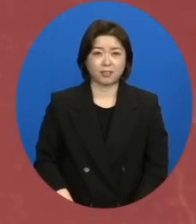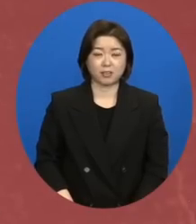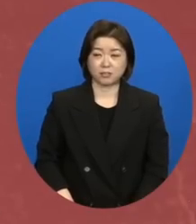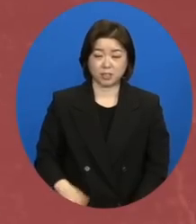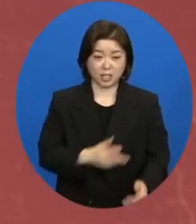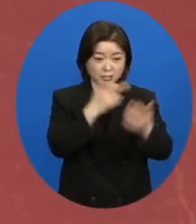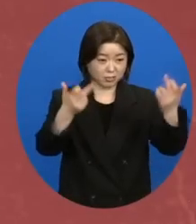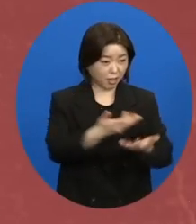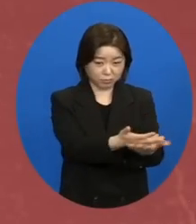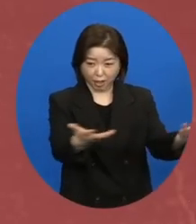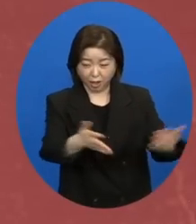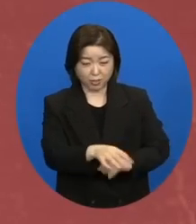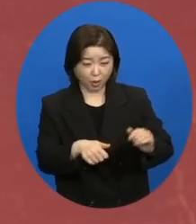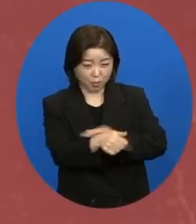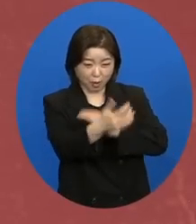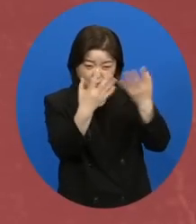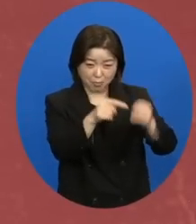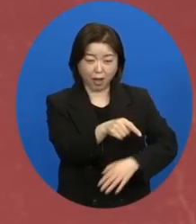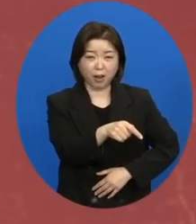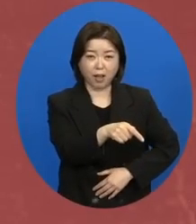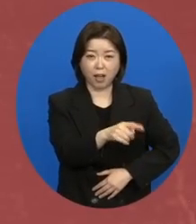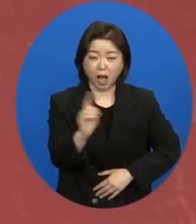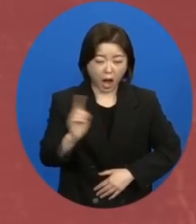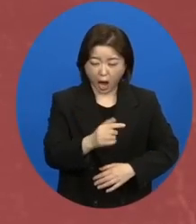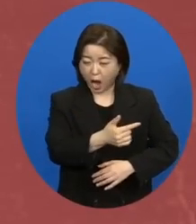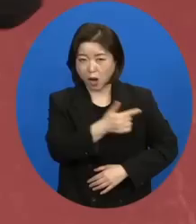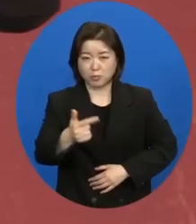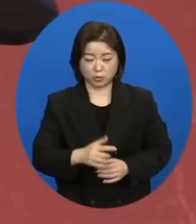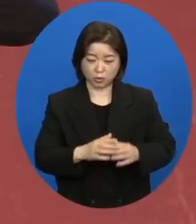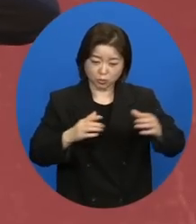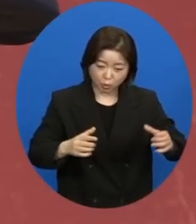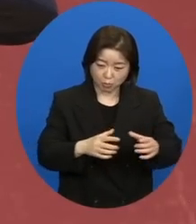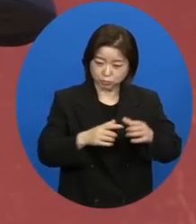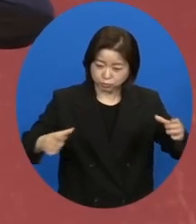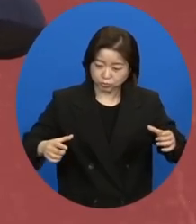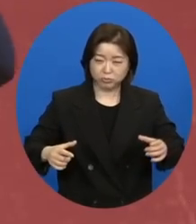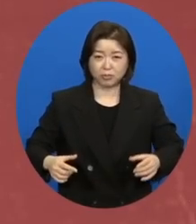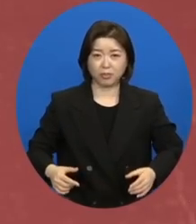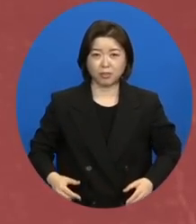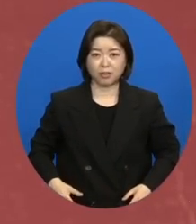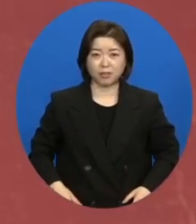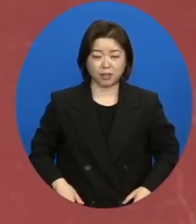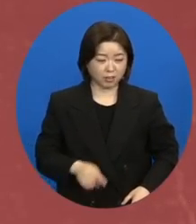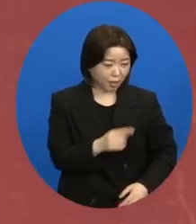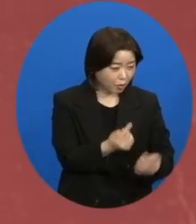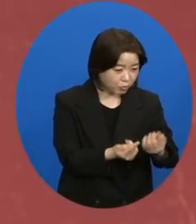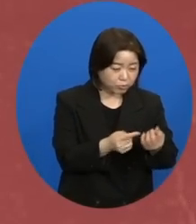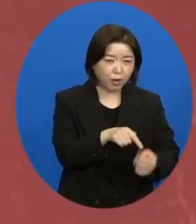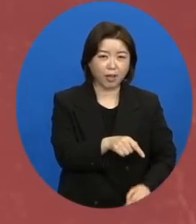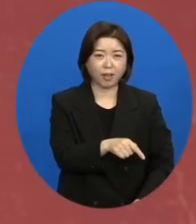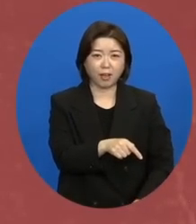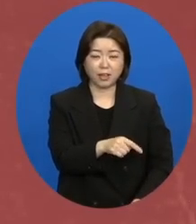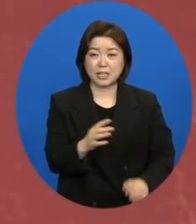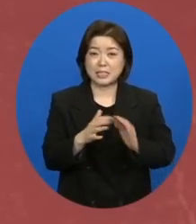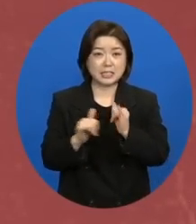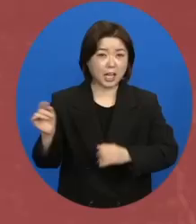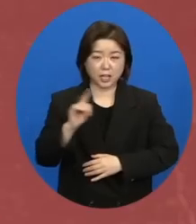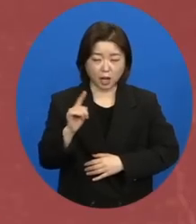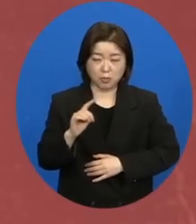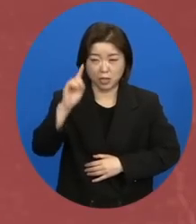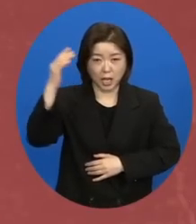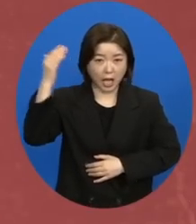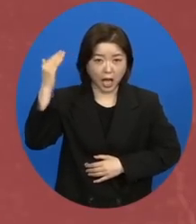산에 깔린 게 뱀인데 뱀이 아무리 커도 요만하고 요만한 거지. 여러분 사람이 아무리 커도 한국